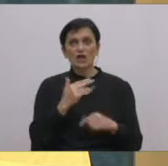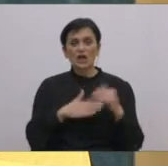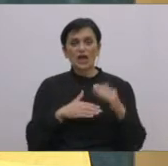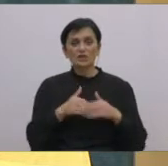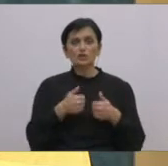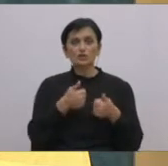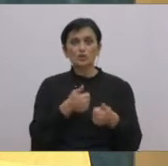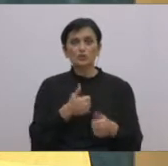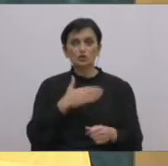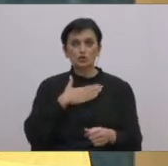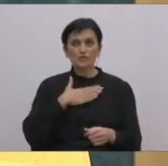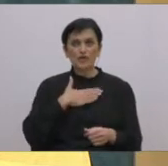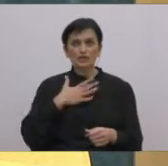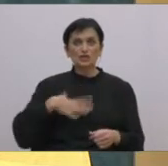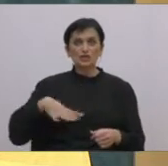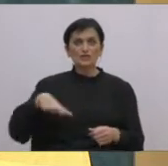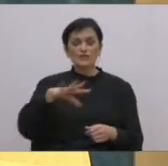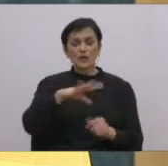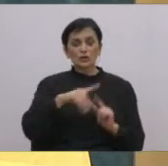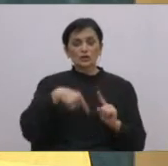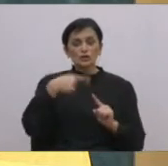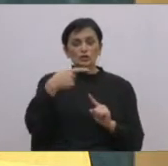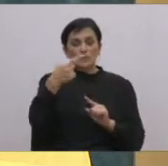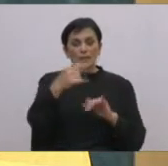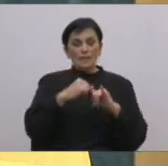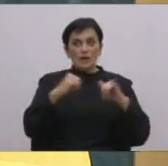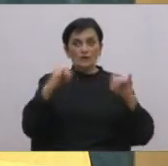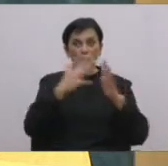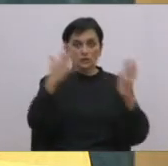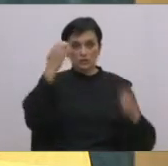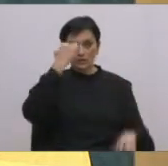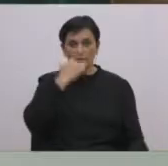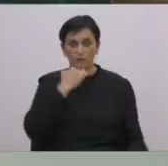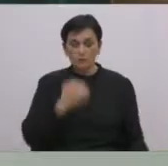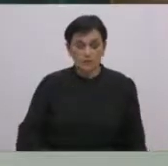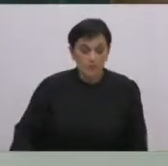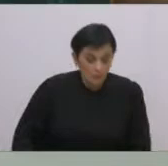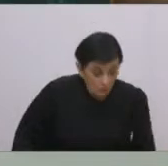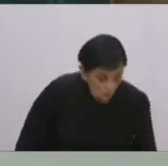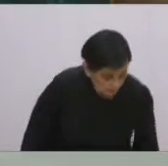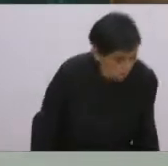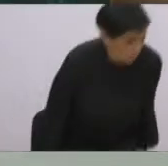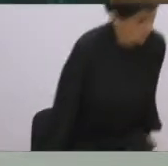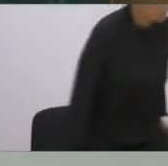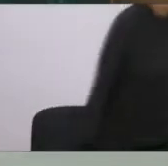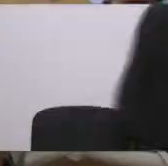იყოს ჩვენი ქვეყნის შემდგომი განვითარებისთვის. დიდი მადლობა.